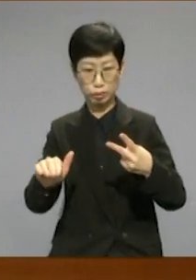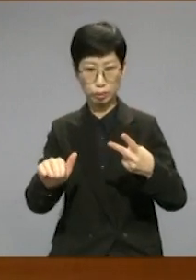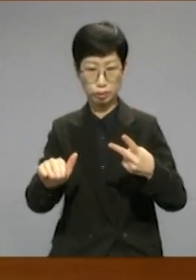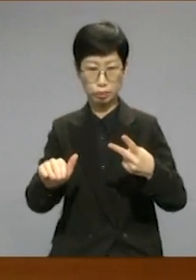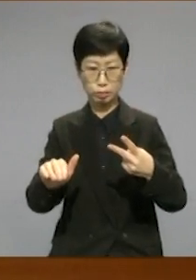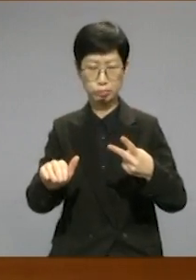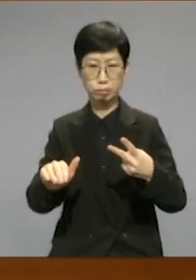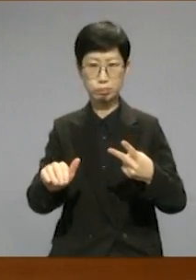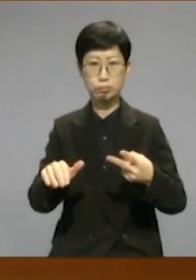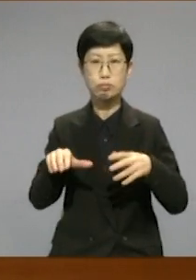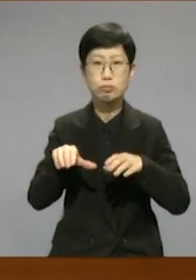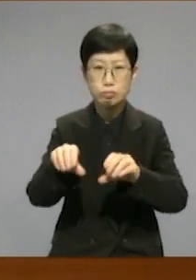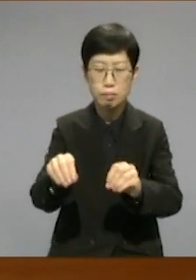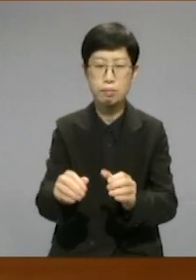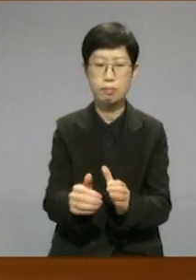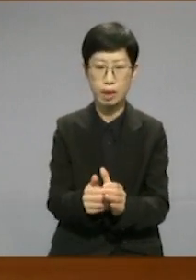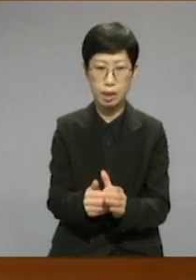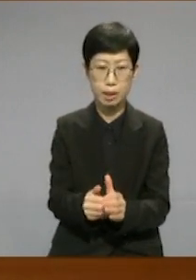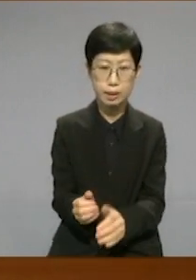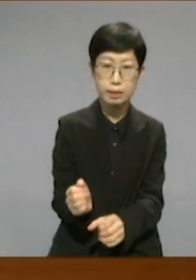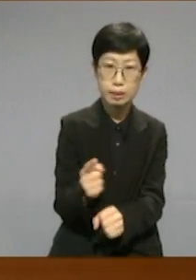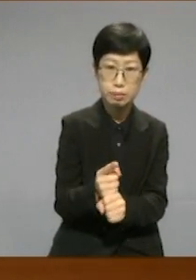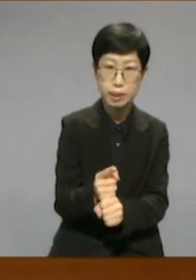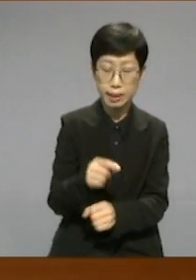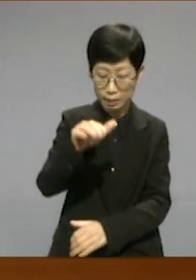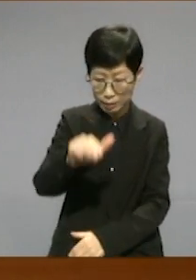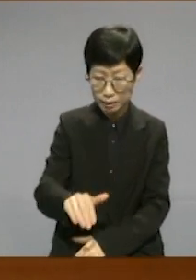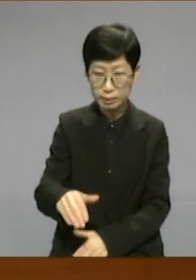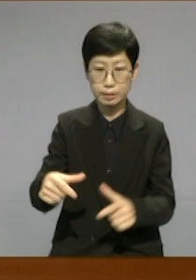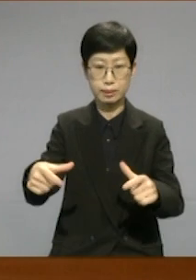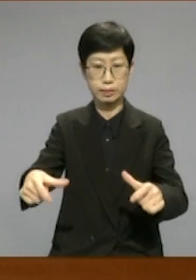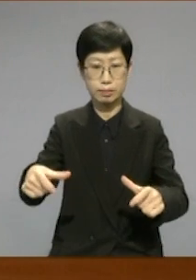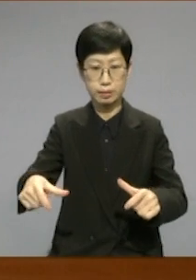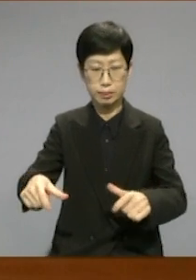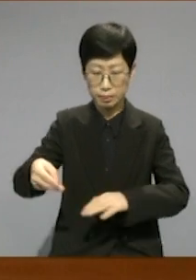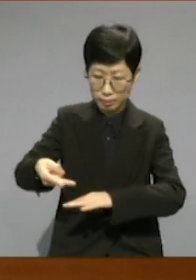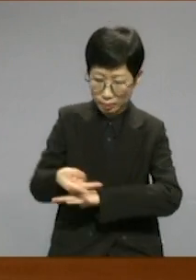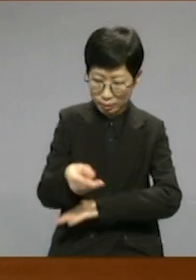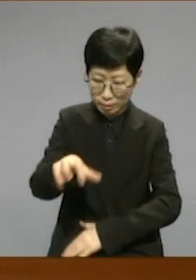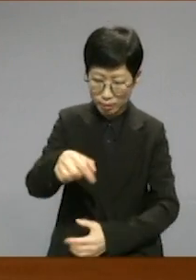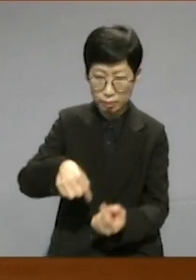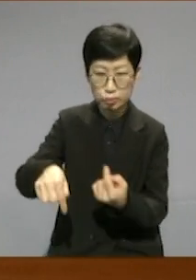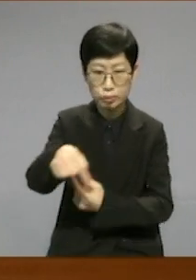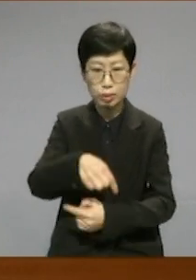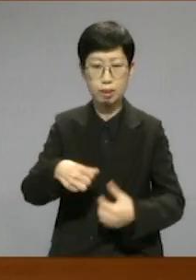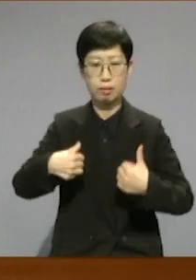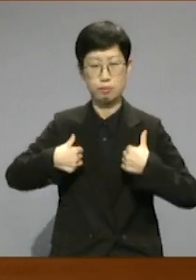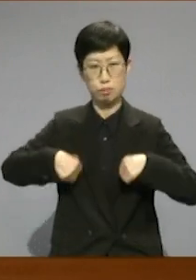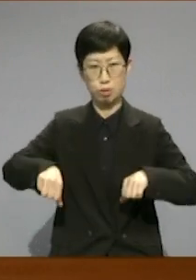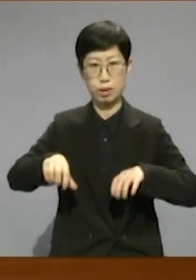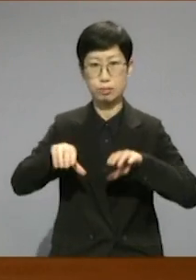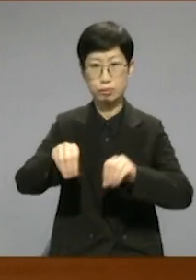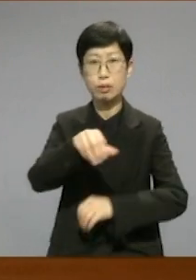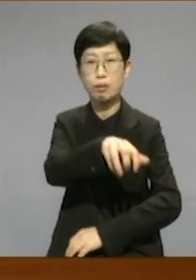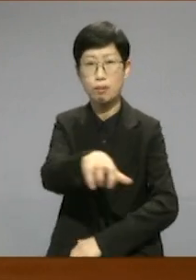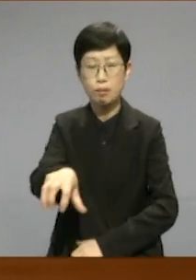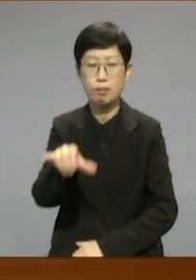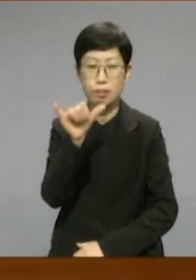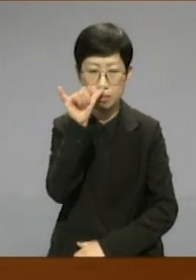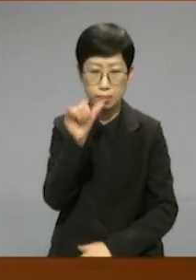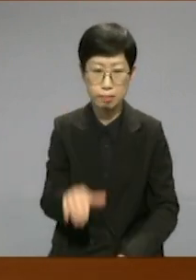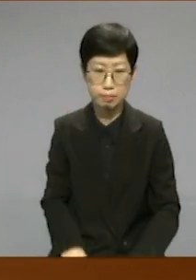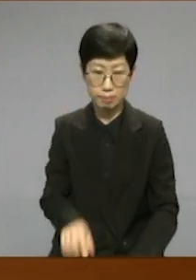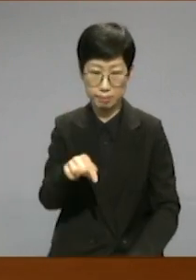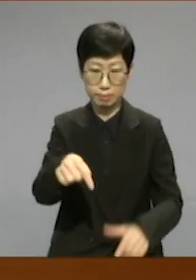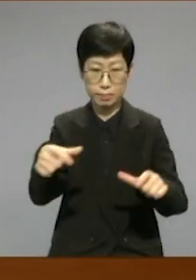vacances, la saison s'est interrompue en plein mois de février. Il y a déjà des stations qui ont renoncé au ski, hein, en moyenne montagne, et c'est